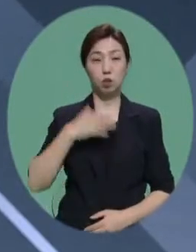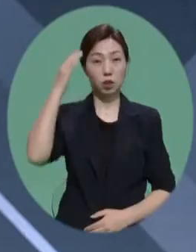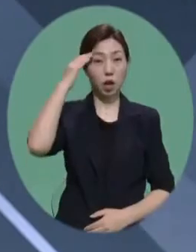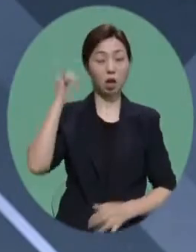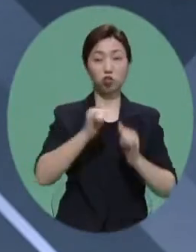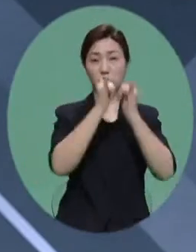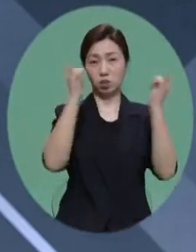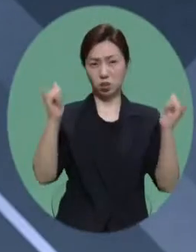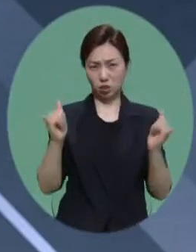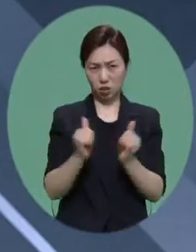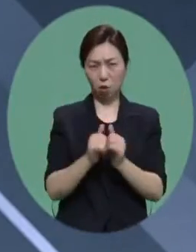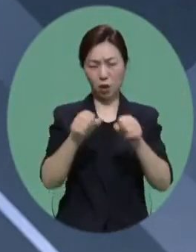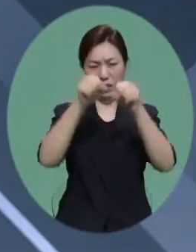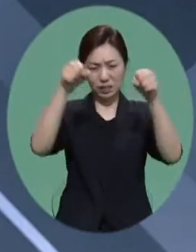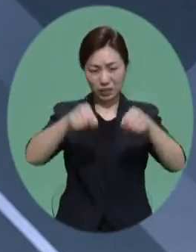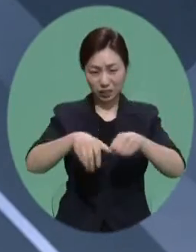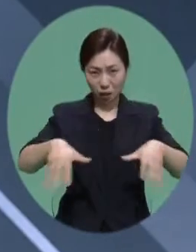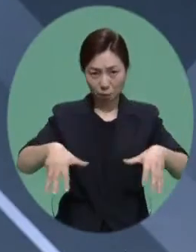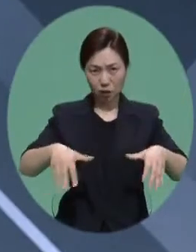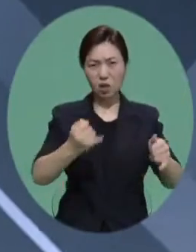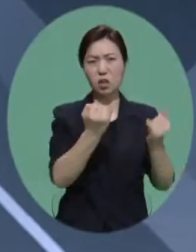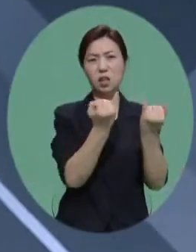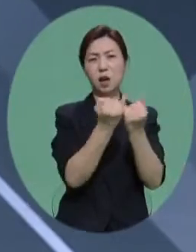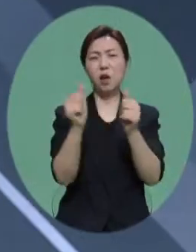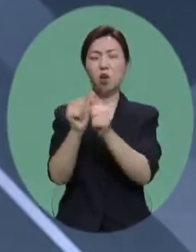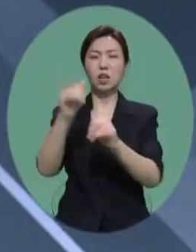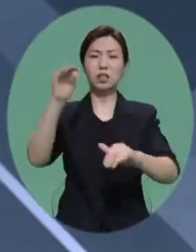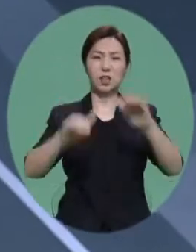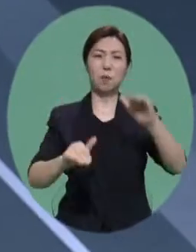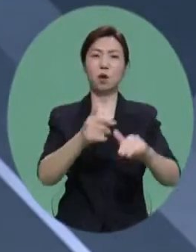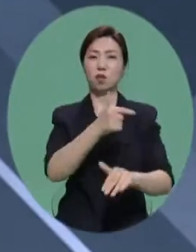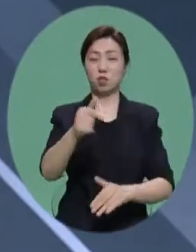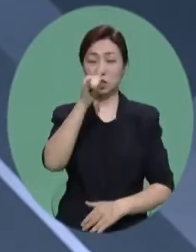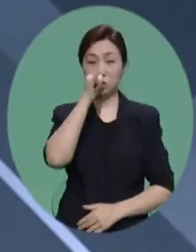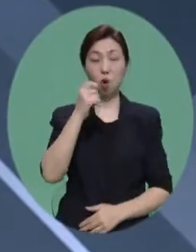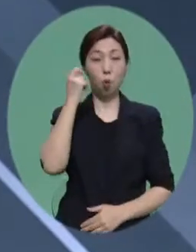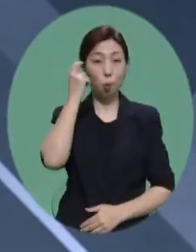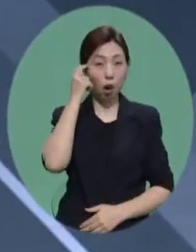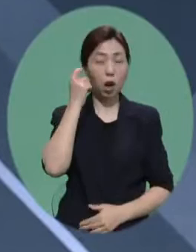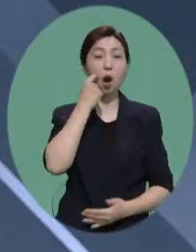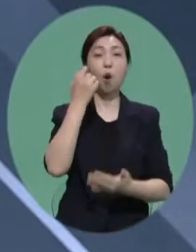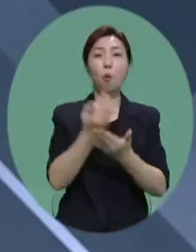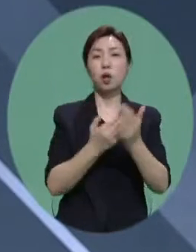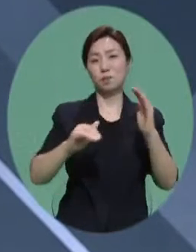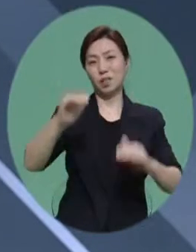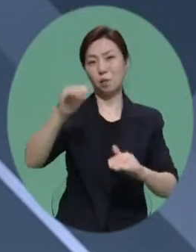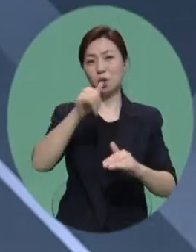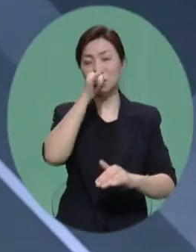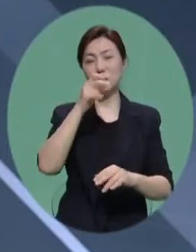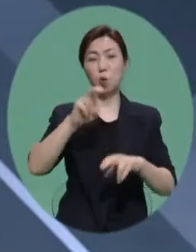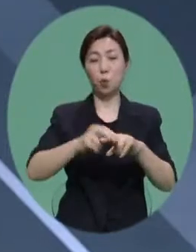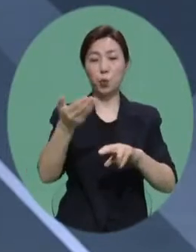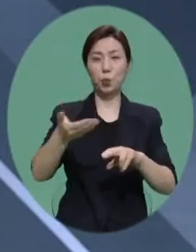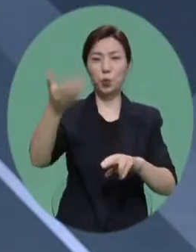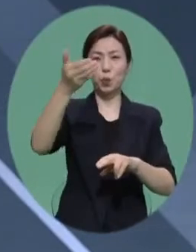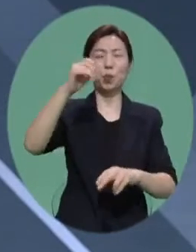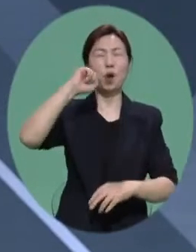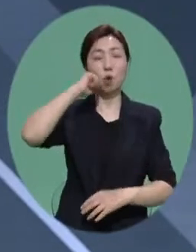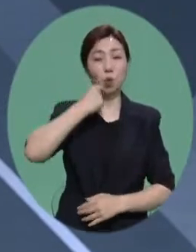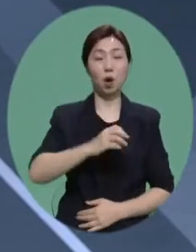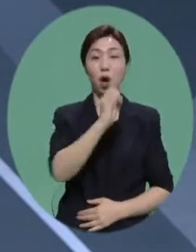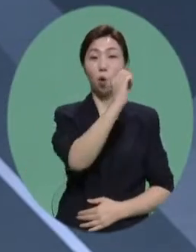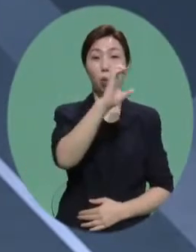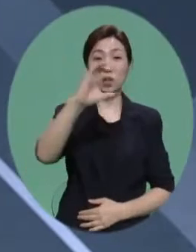성차별 잇다고 생각합니다 아 임금 겹쳐서 꾸고 또 승진도 어렵고 소위 우리 천장 이라고 하는데 oecd 에서 가장